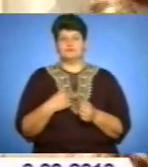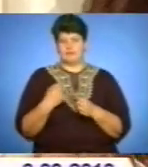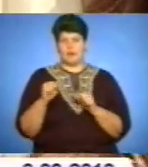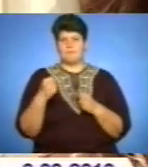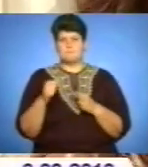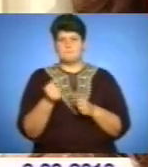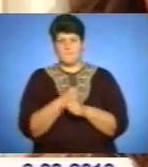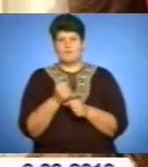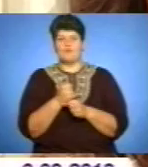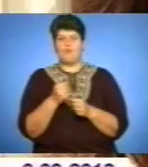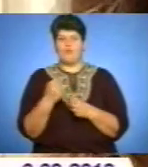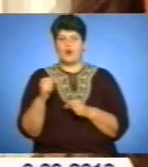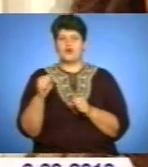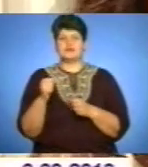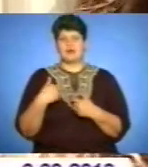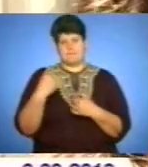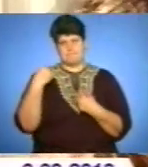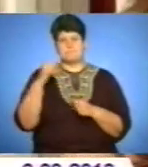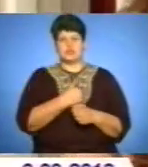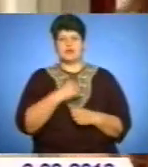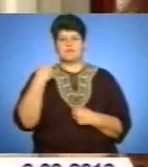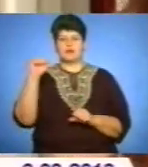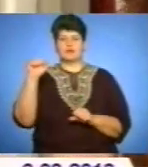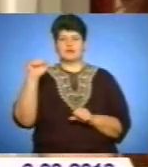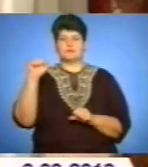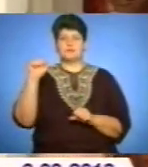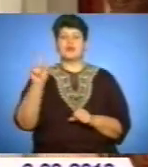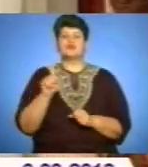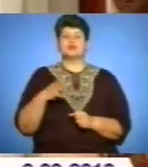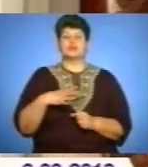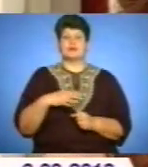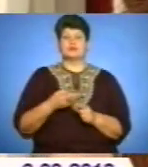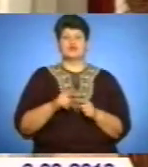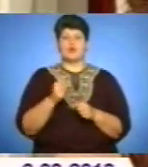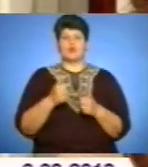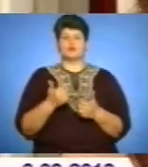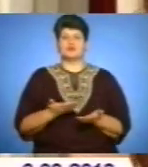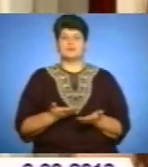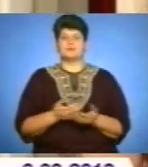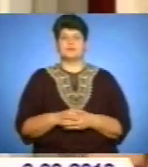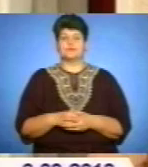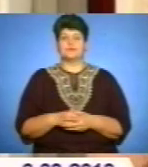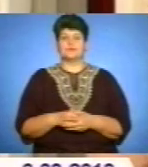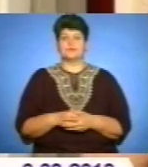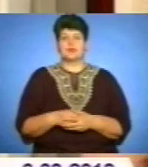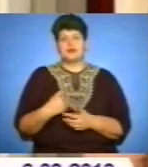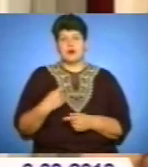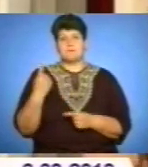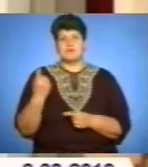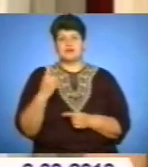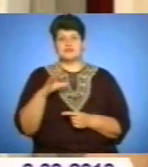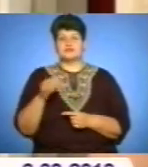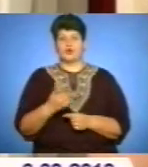боротися, тільки боротися і бажанням перемогти. Чого ти саме очікуєш від цього конкурсу? Ну, перш за все, я би